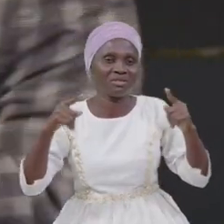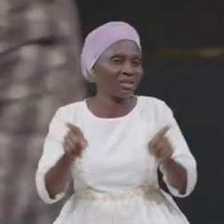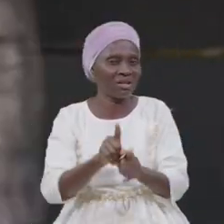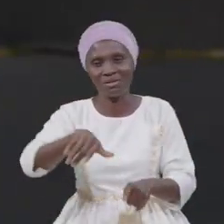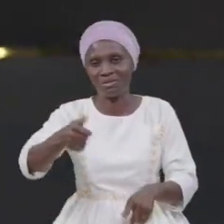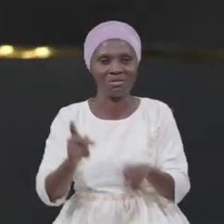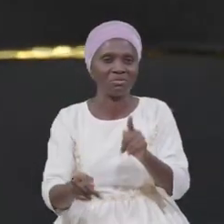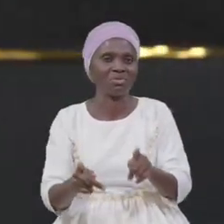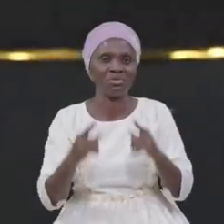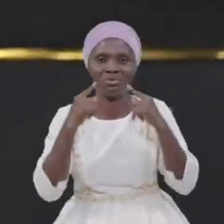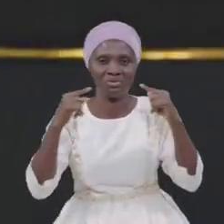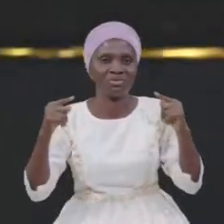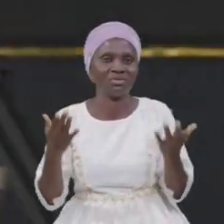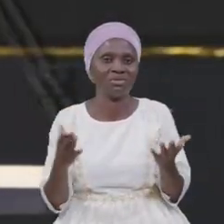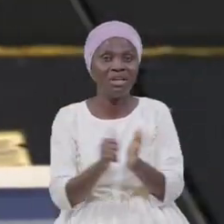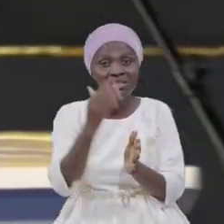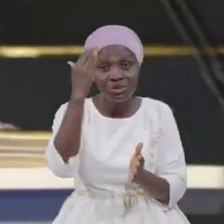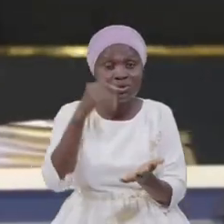pourquoi ce soir,